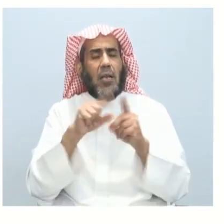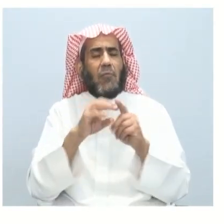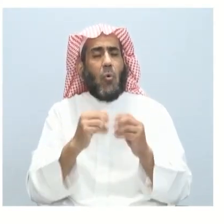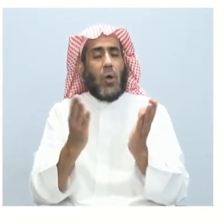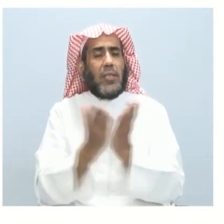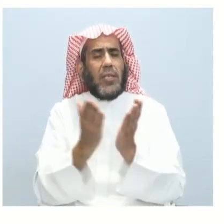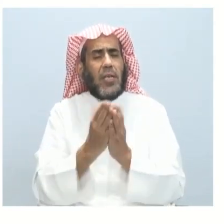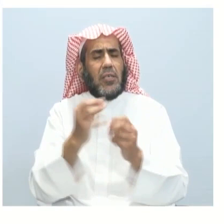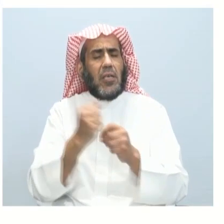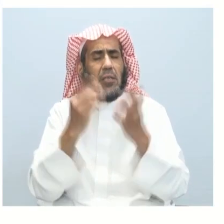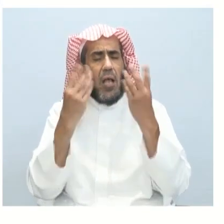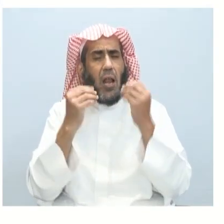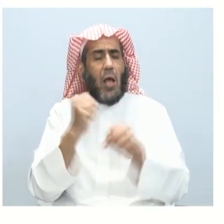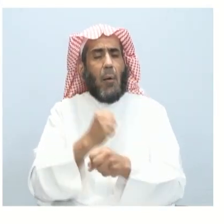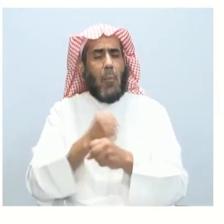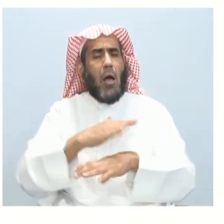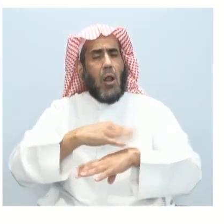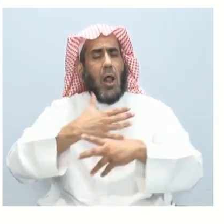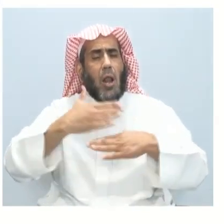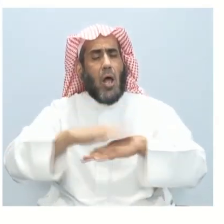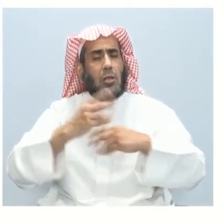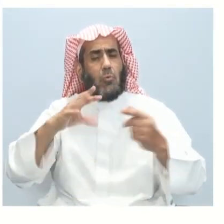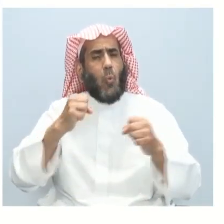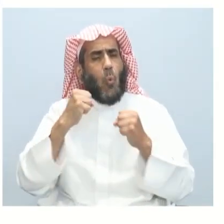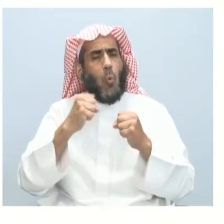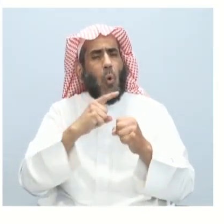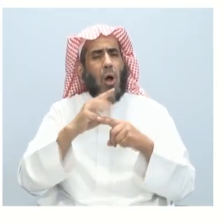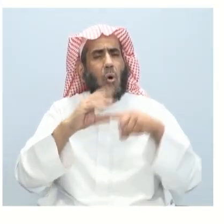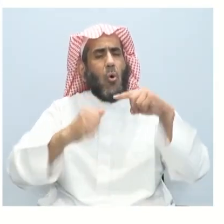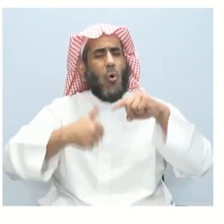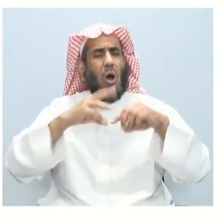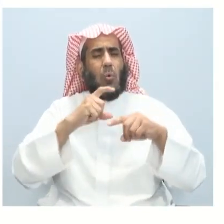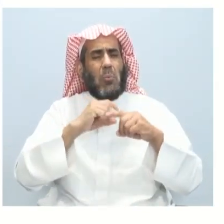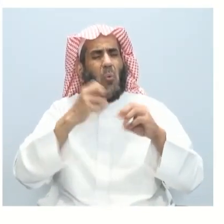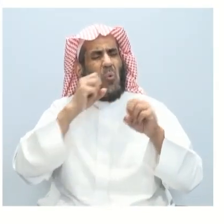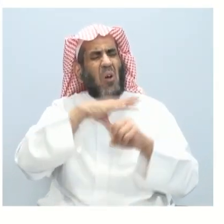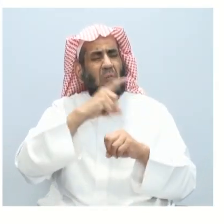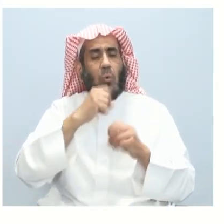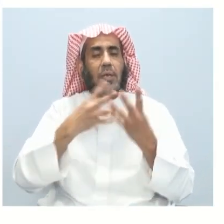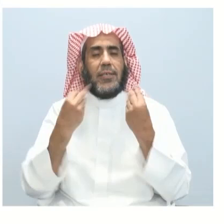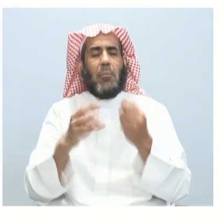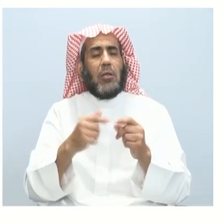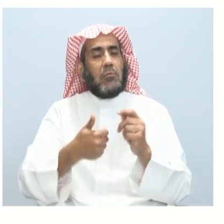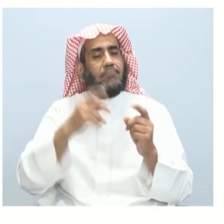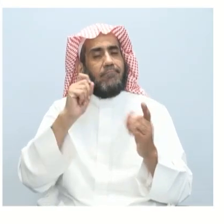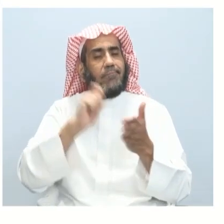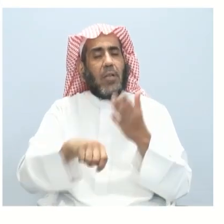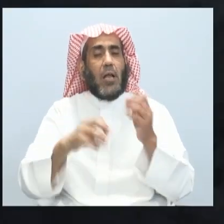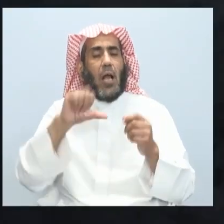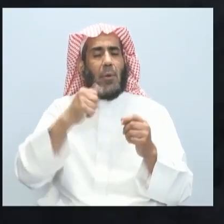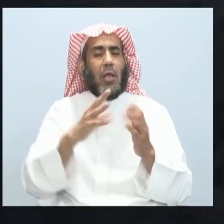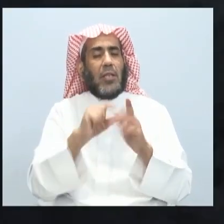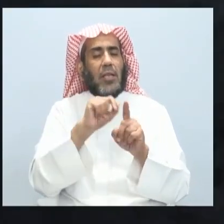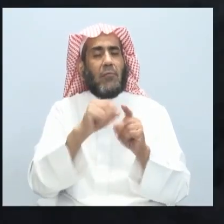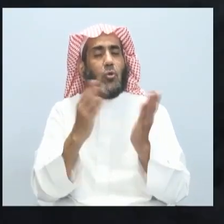دراسه الاعمال الادبيه والكشف عن ما فيها من جوانب القوه او الضعف او الجمال او القبح ثم اصدار الاحكام النقديه المناسبه عليها وهذا هو التعريف